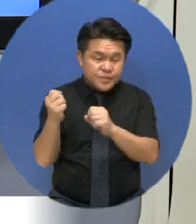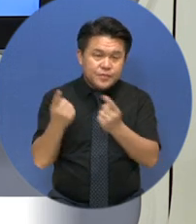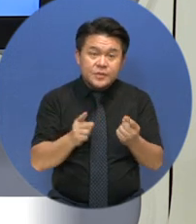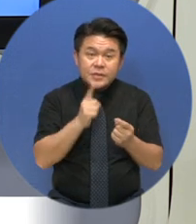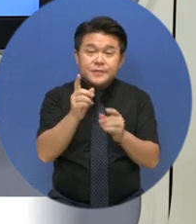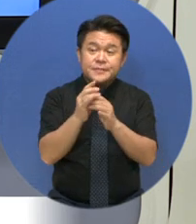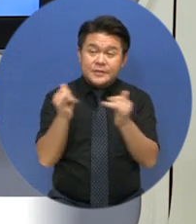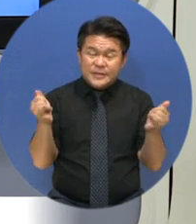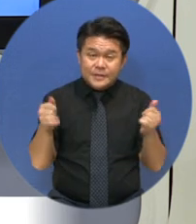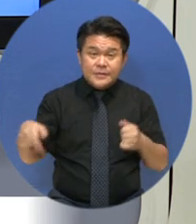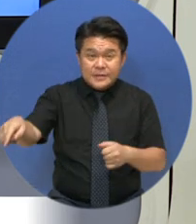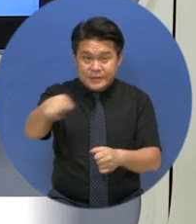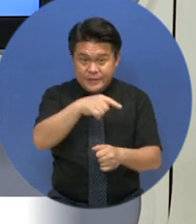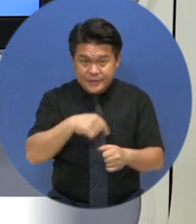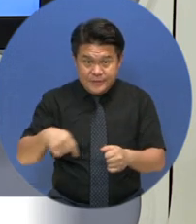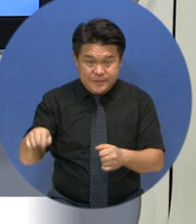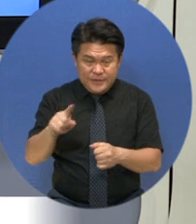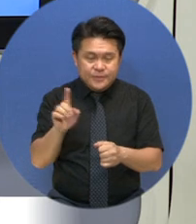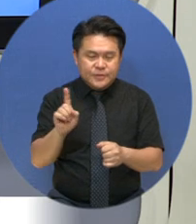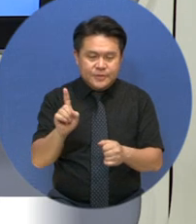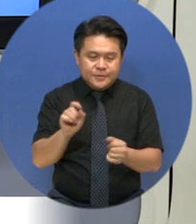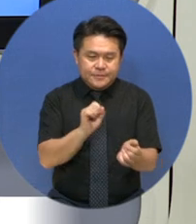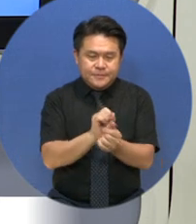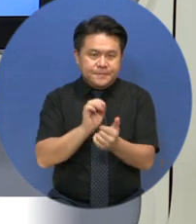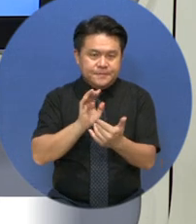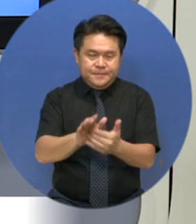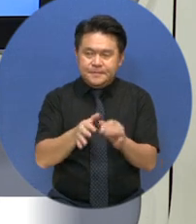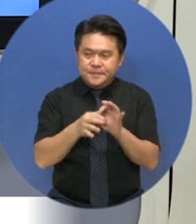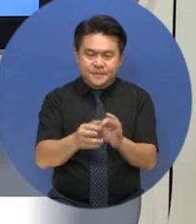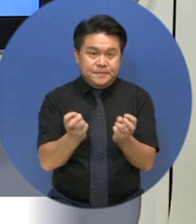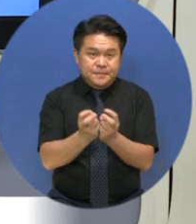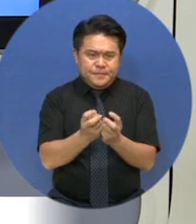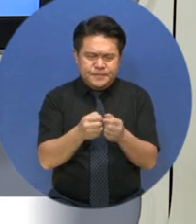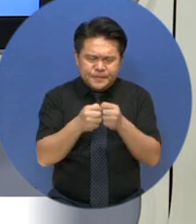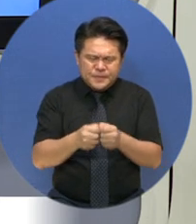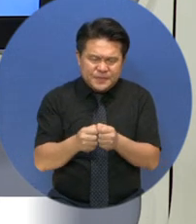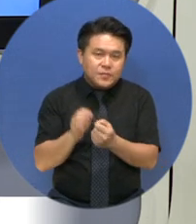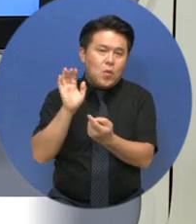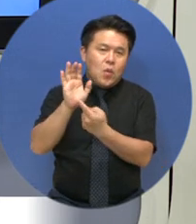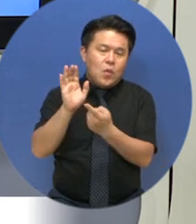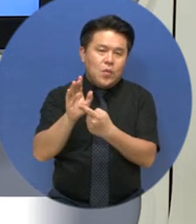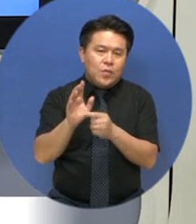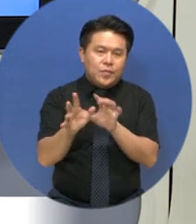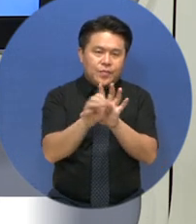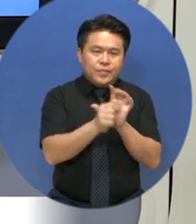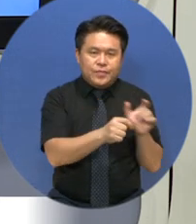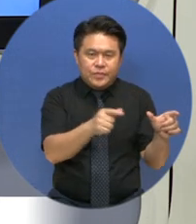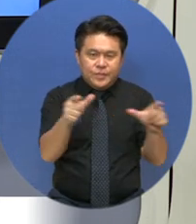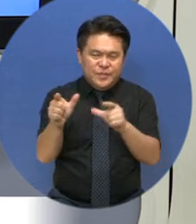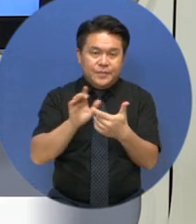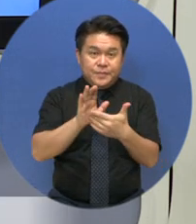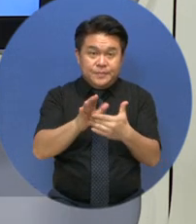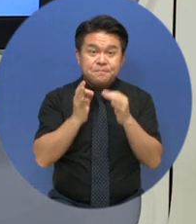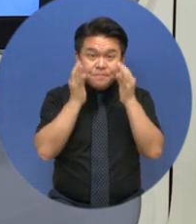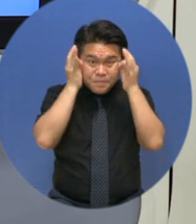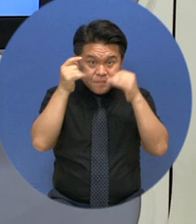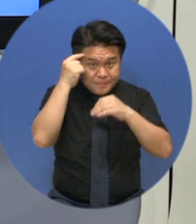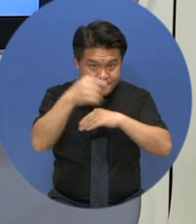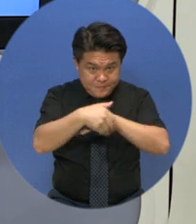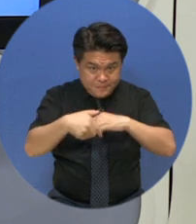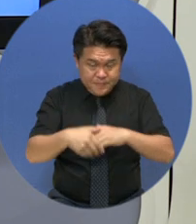신청자에 대해서도 방역 지침을 상세 안내 해 그런 알고 확산 방지에 최선을 다할 계획입니다